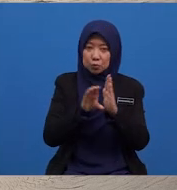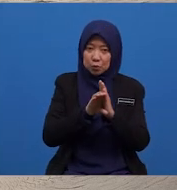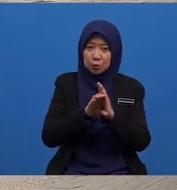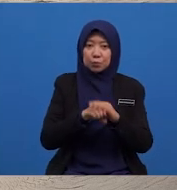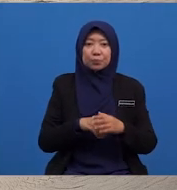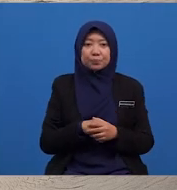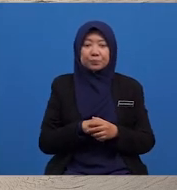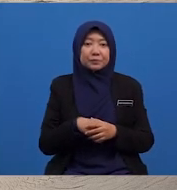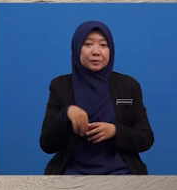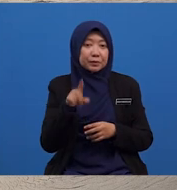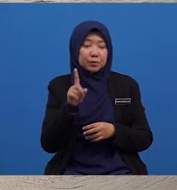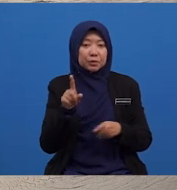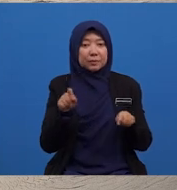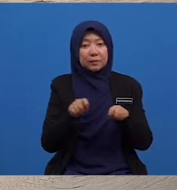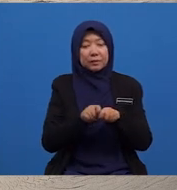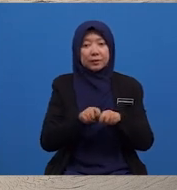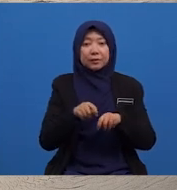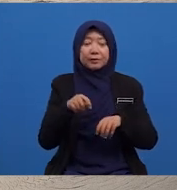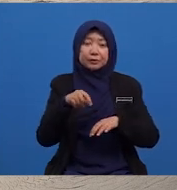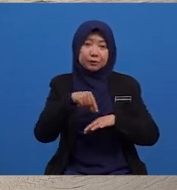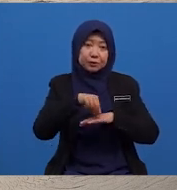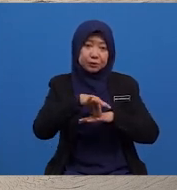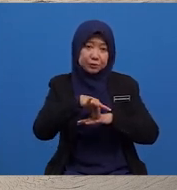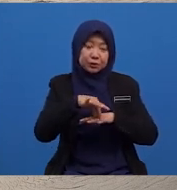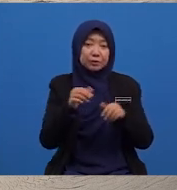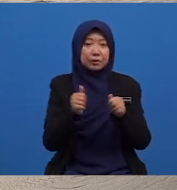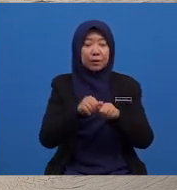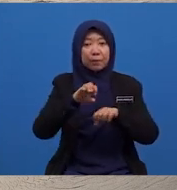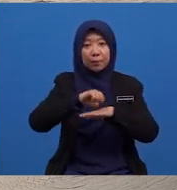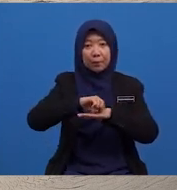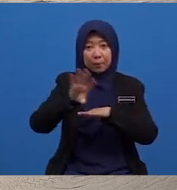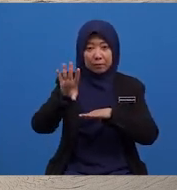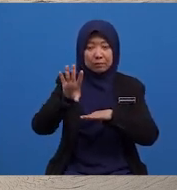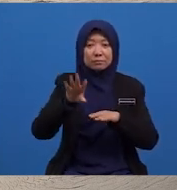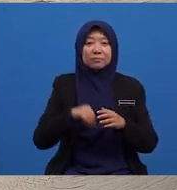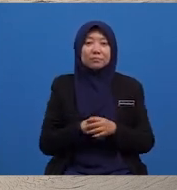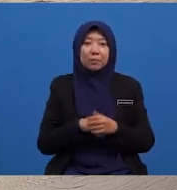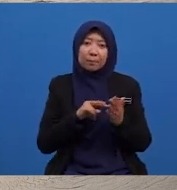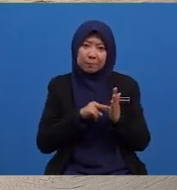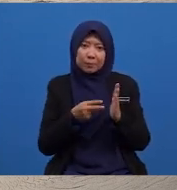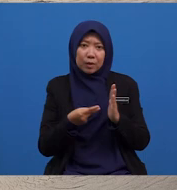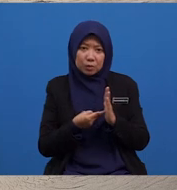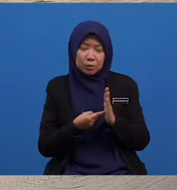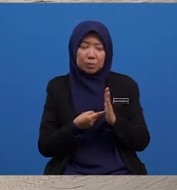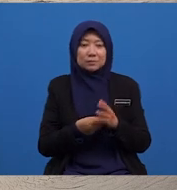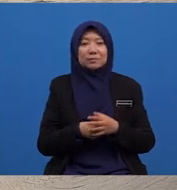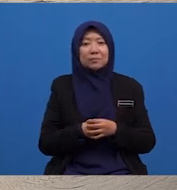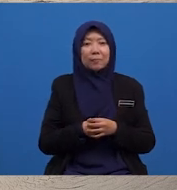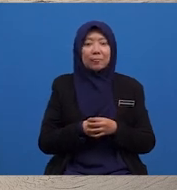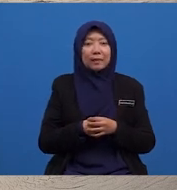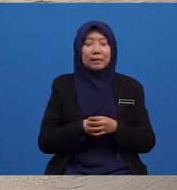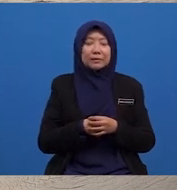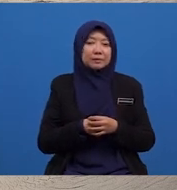ialah 1. Seperti cincin dengan permata. Maksud peribahasa ini ialah